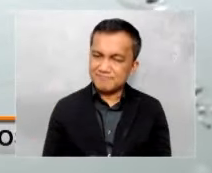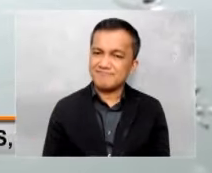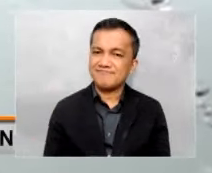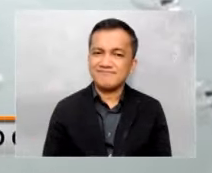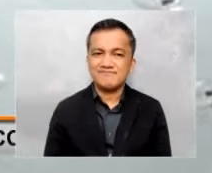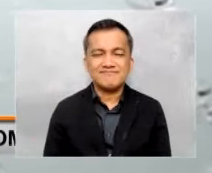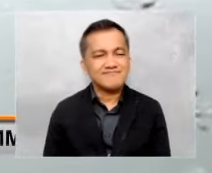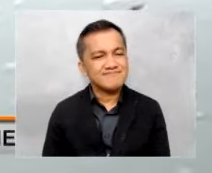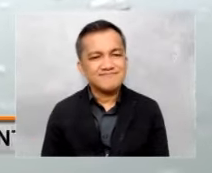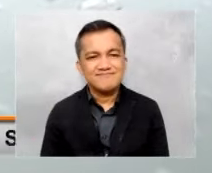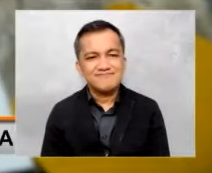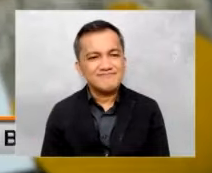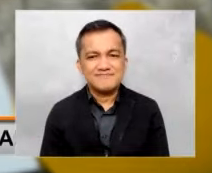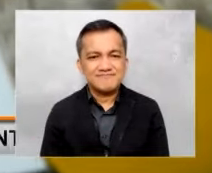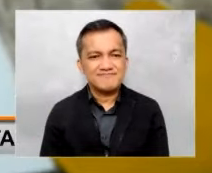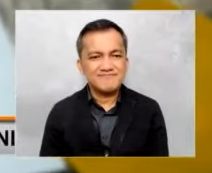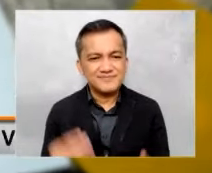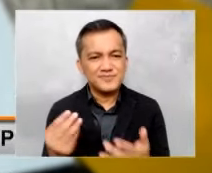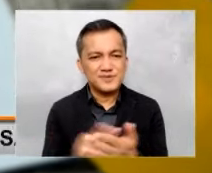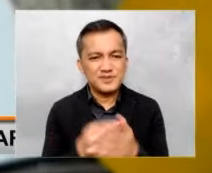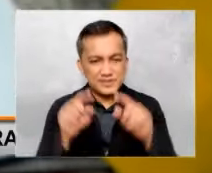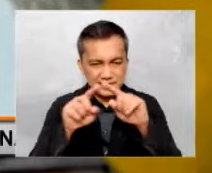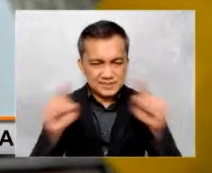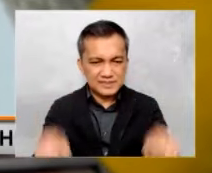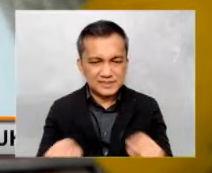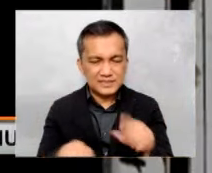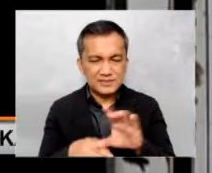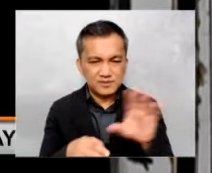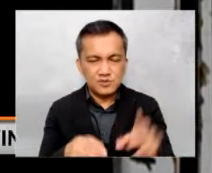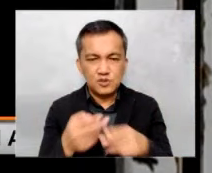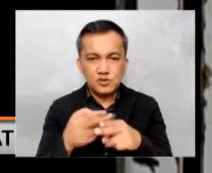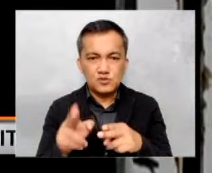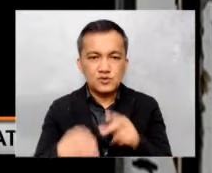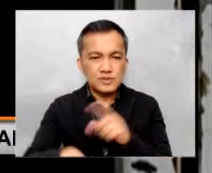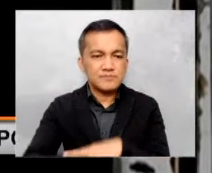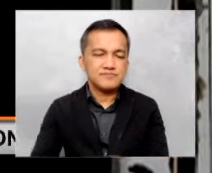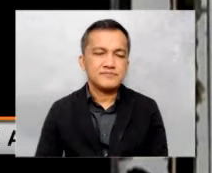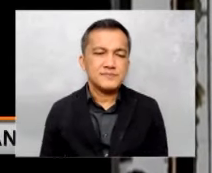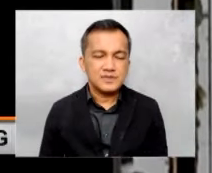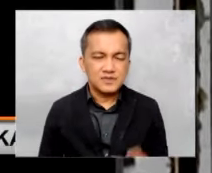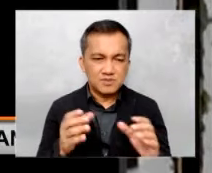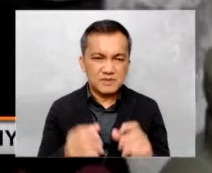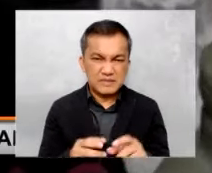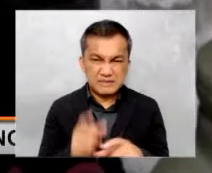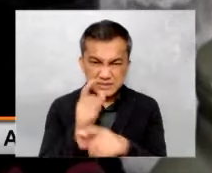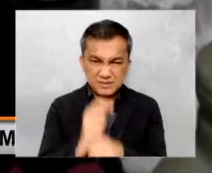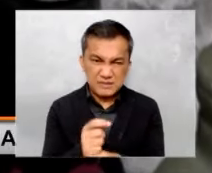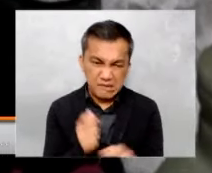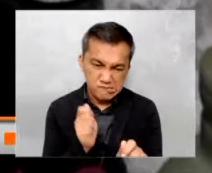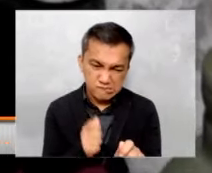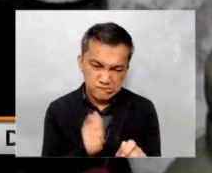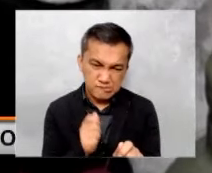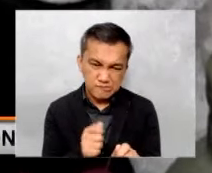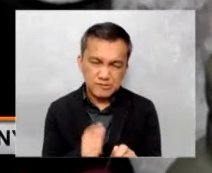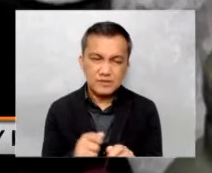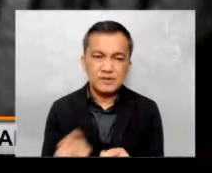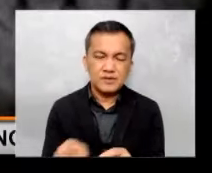mga modernong lapida ay kayang tapusin ng ilang oras lamang kumpara sa tradisyonal na lapida na umaabot